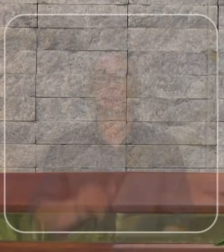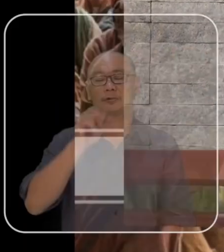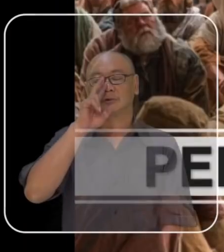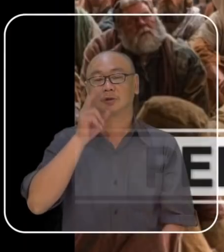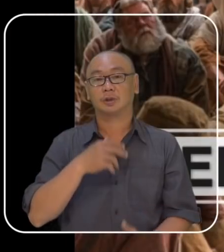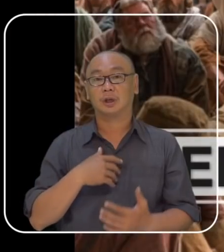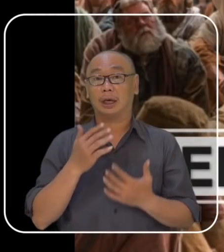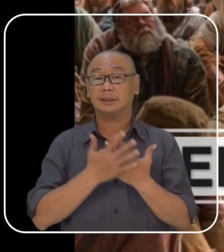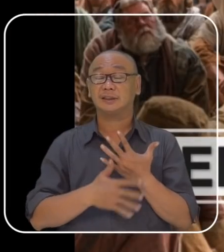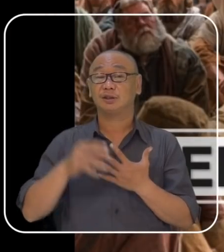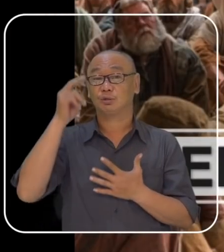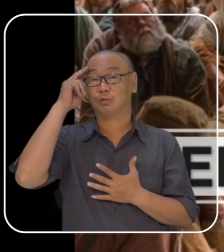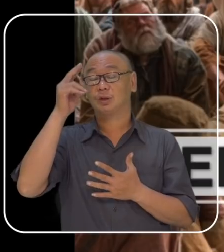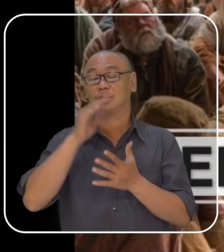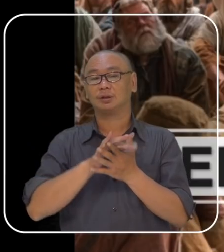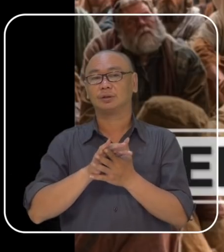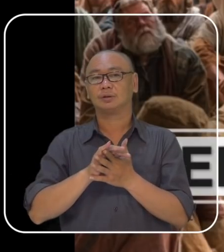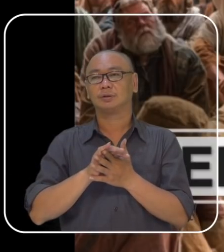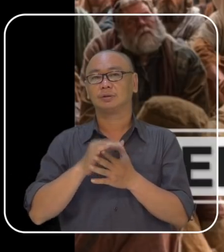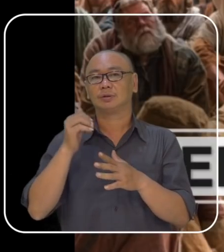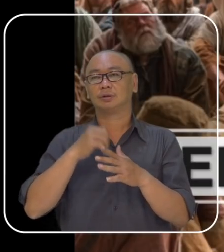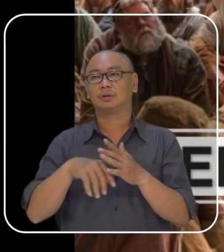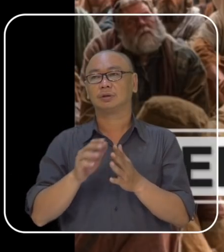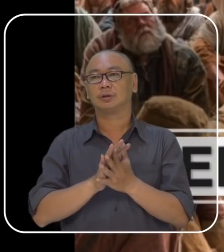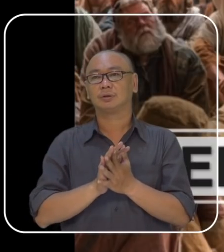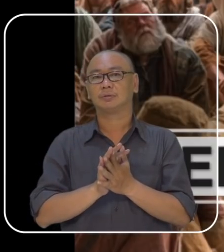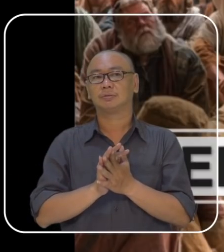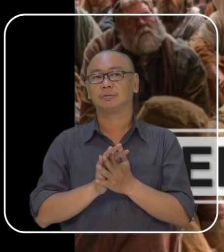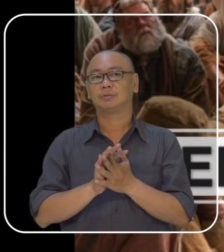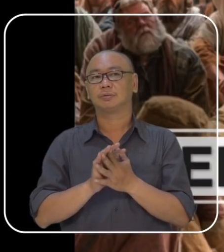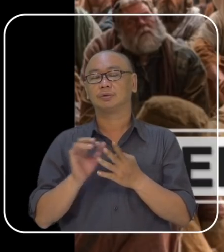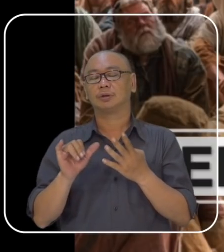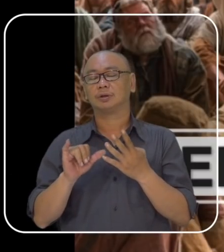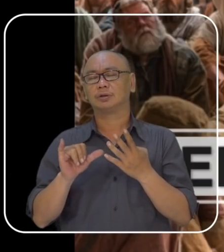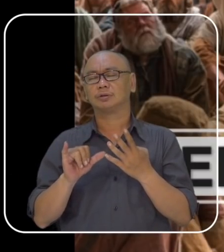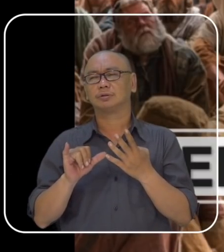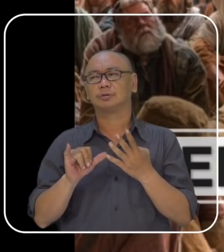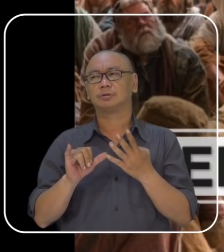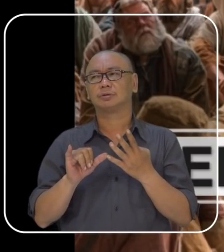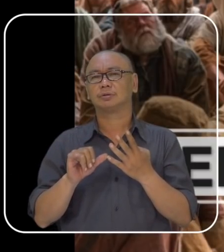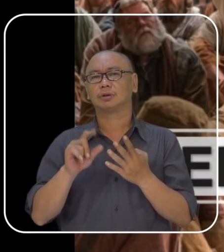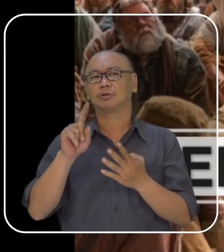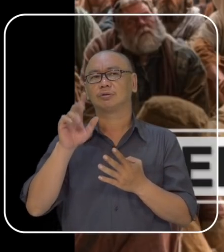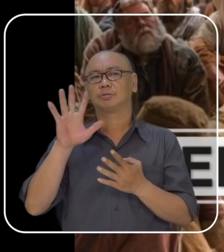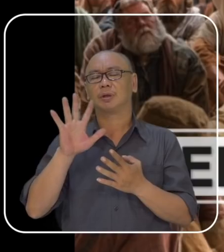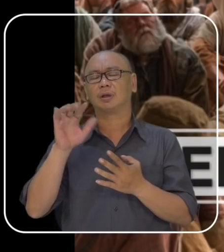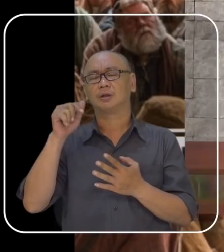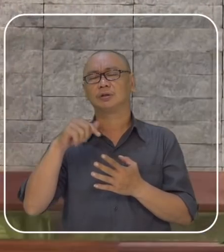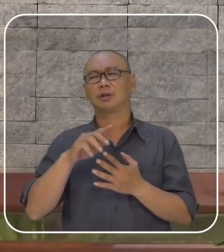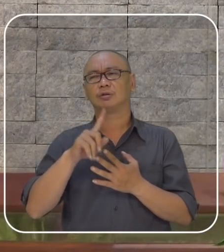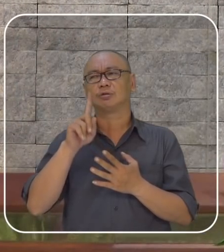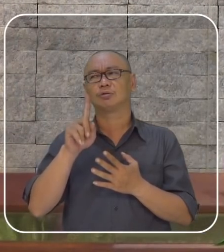Ya, saudara yang dikasihi Tuhan, di dalam Prapaskah kelima ini kita akan mencoba melihat satu